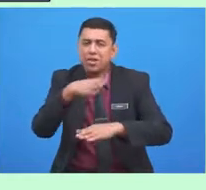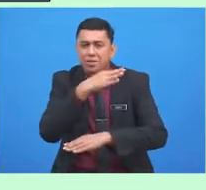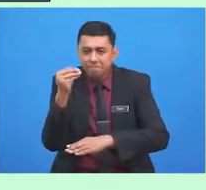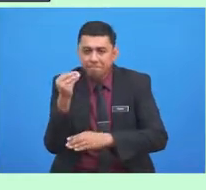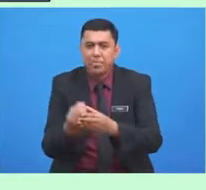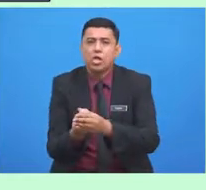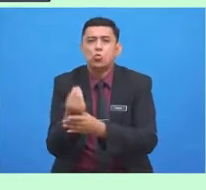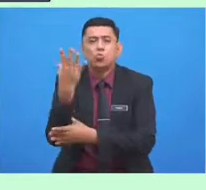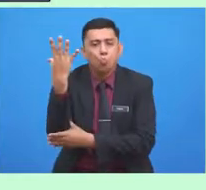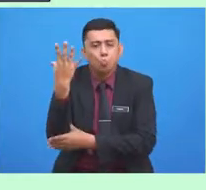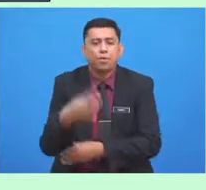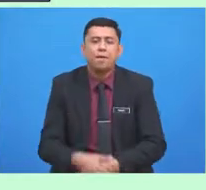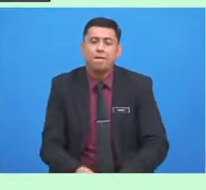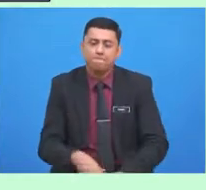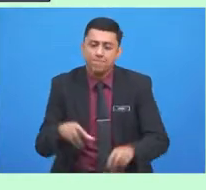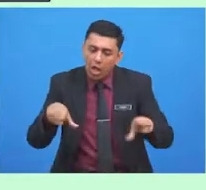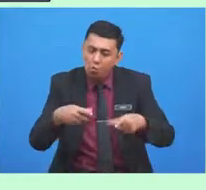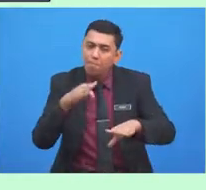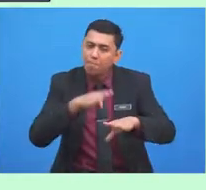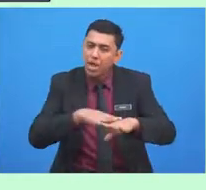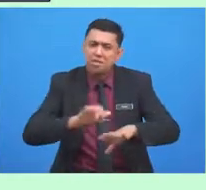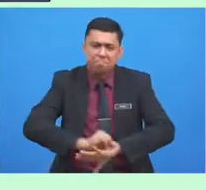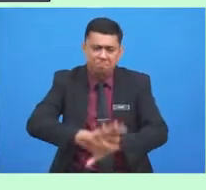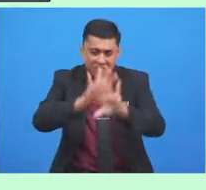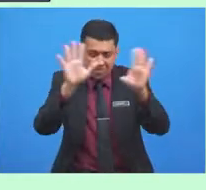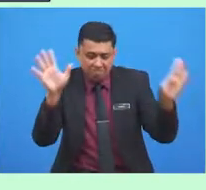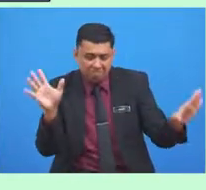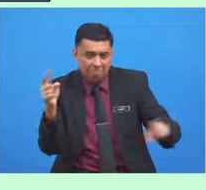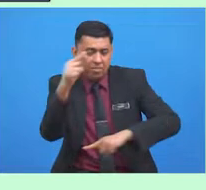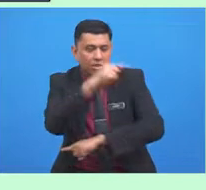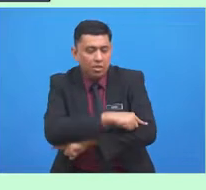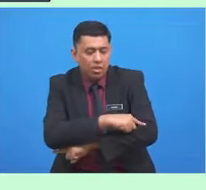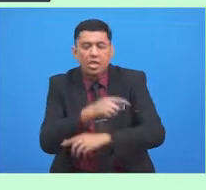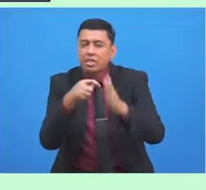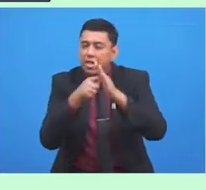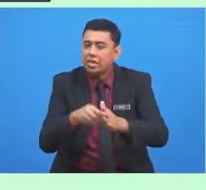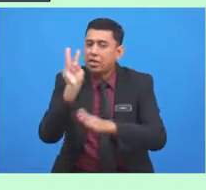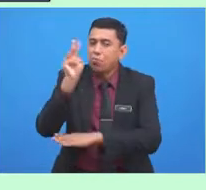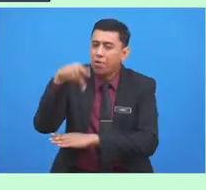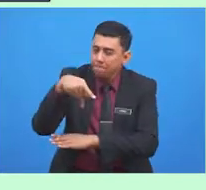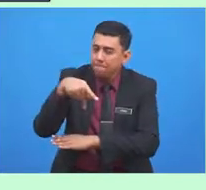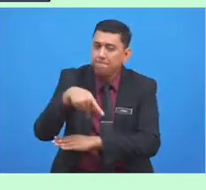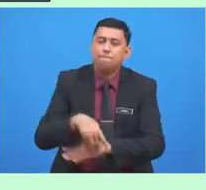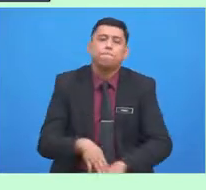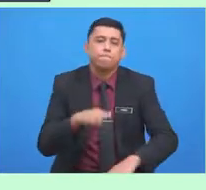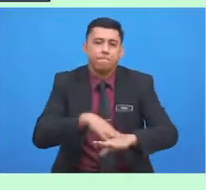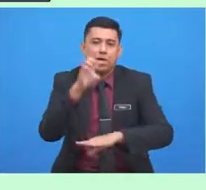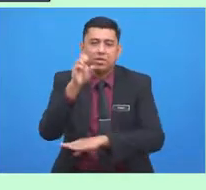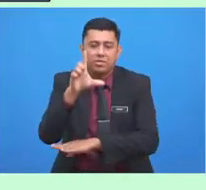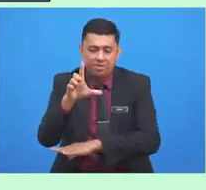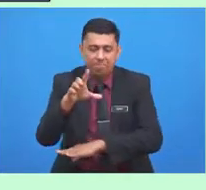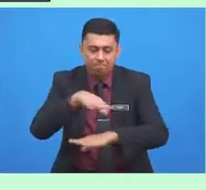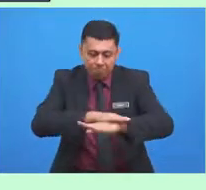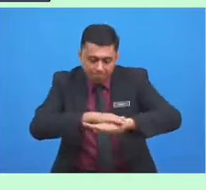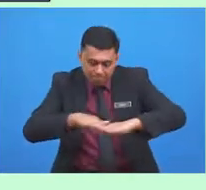peluhan berlaku pada siang hari apabila tekanan wap pada sel-sel permukaan daun lebih tinggi